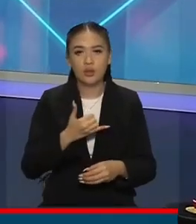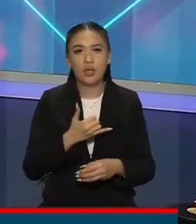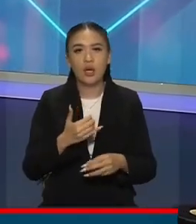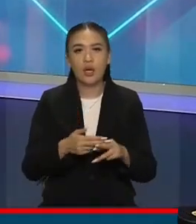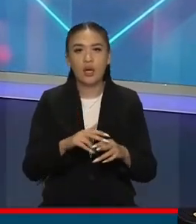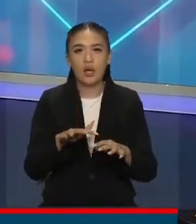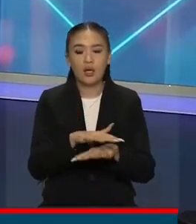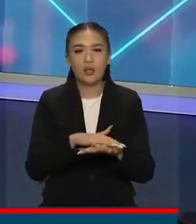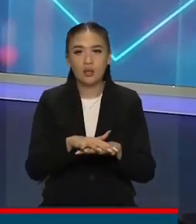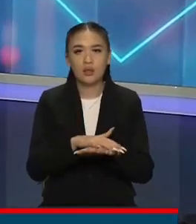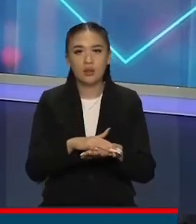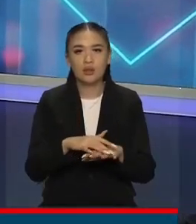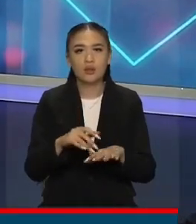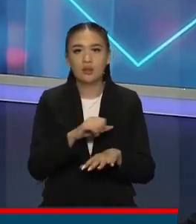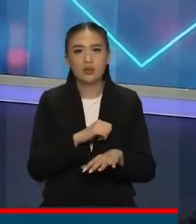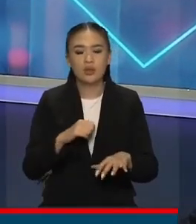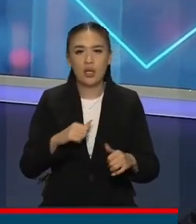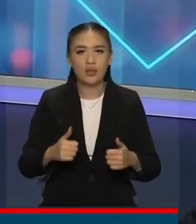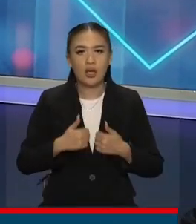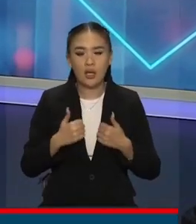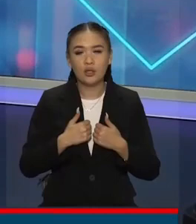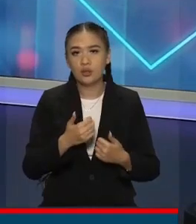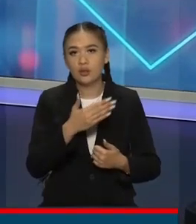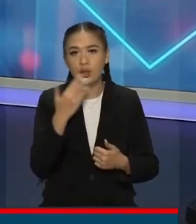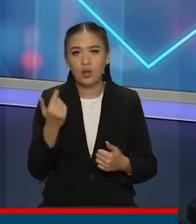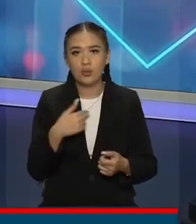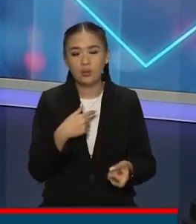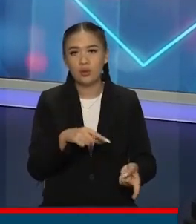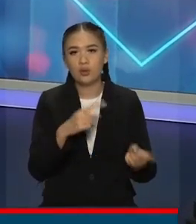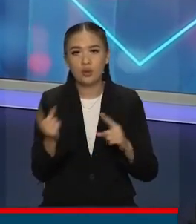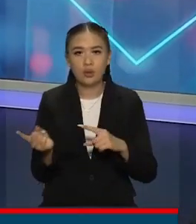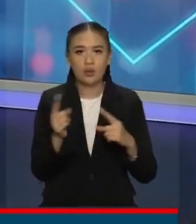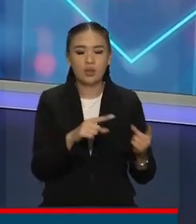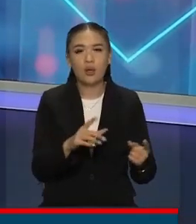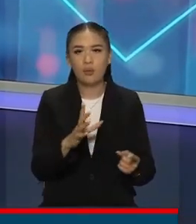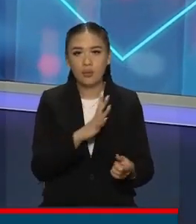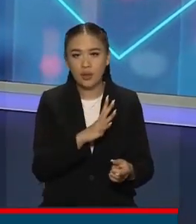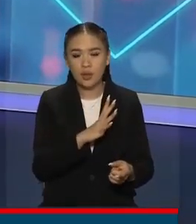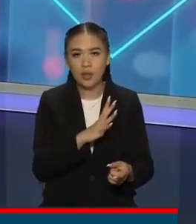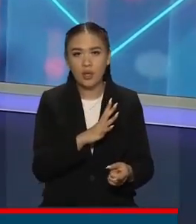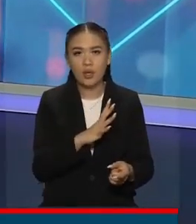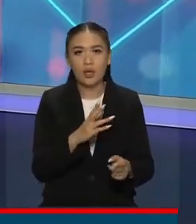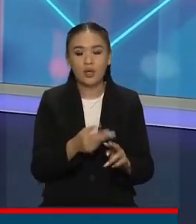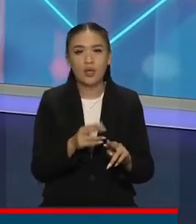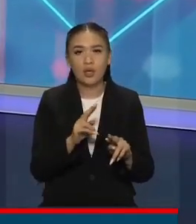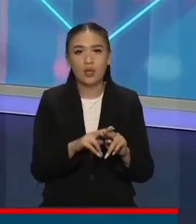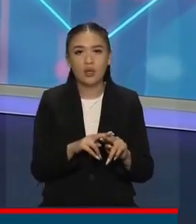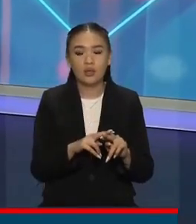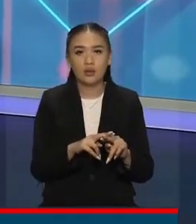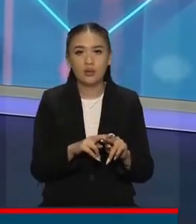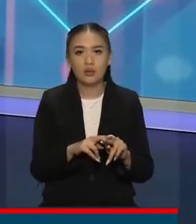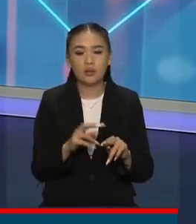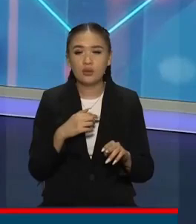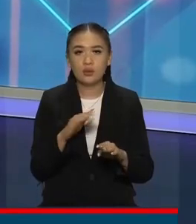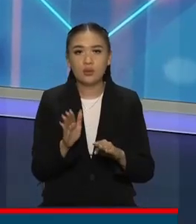икемі бұл туризмге келмейтін секілді. Біз көшпелі халық болғанымыз, біраз дөрекілеуіміз. Туризм деген менталитетіміз бөлекті,